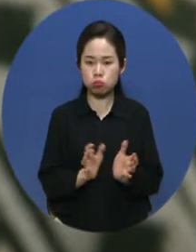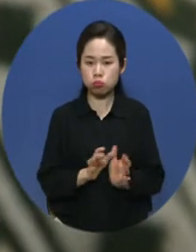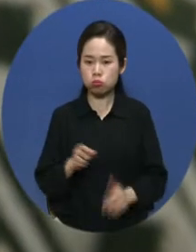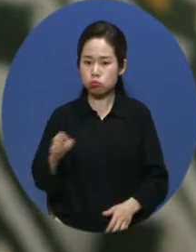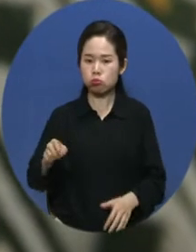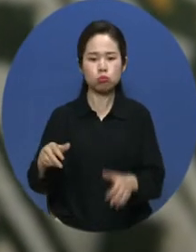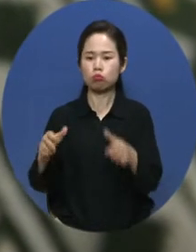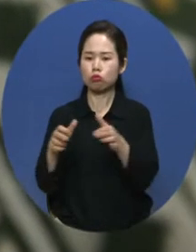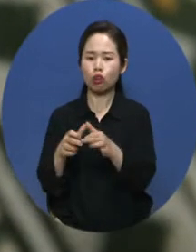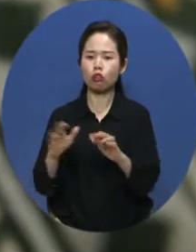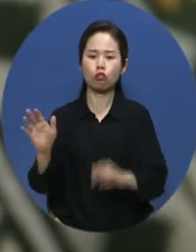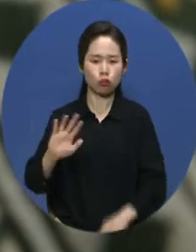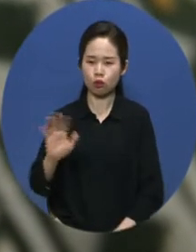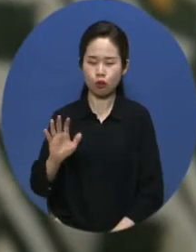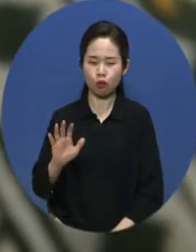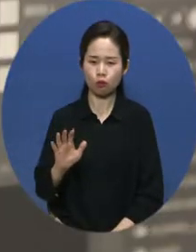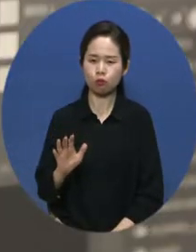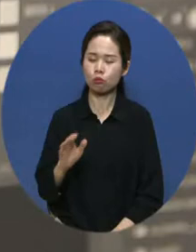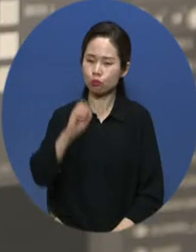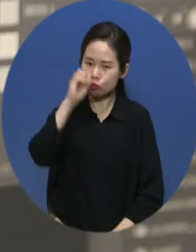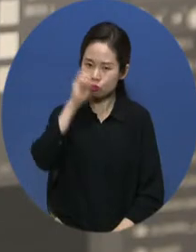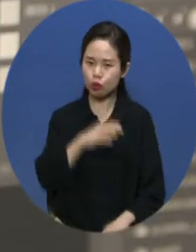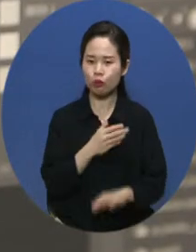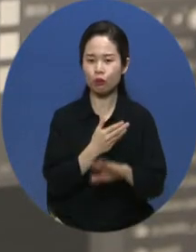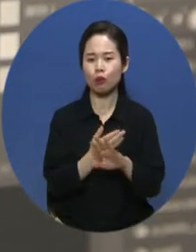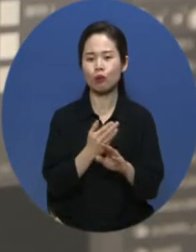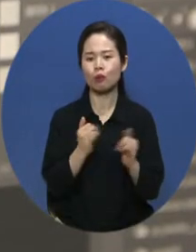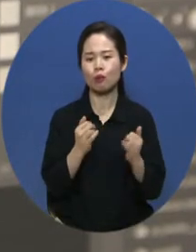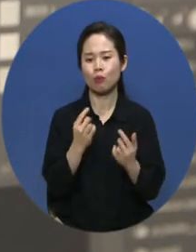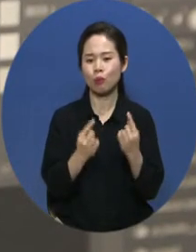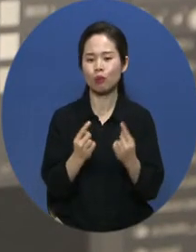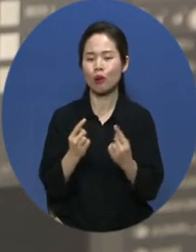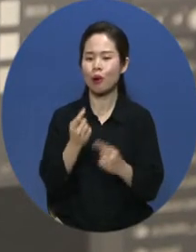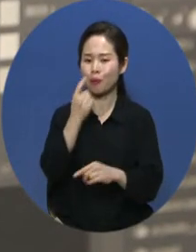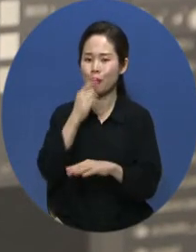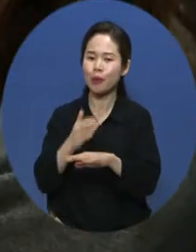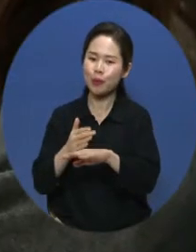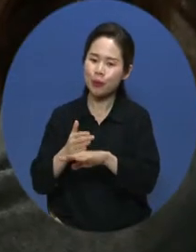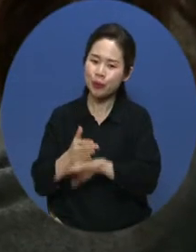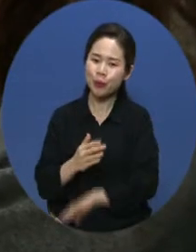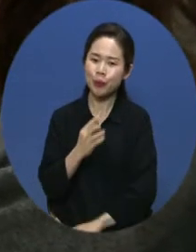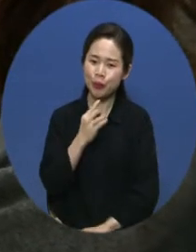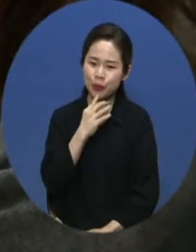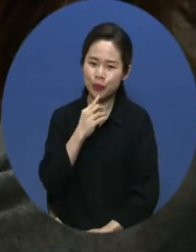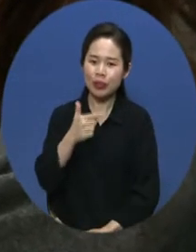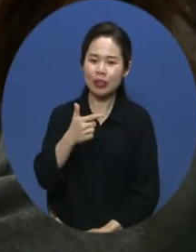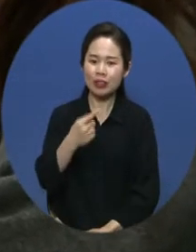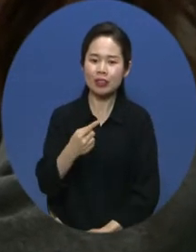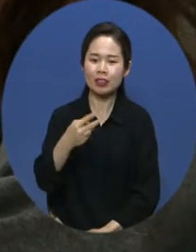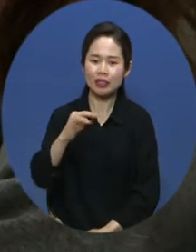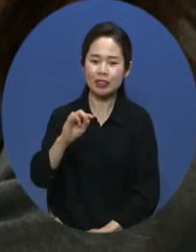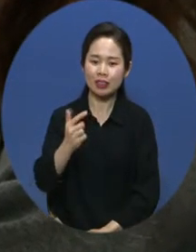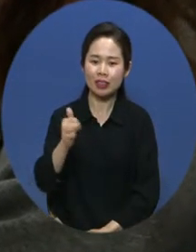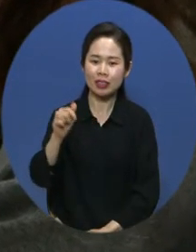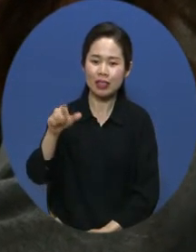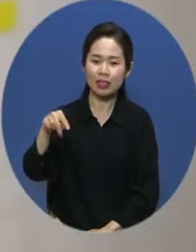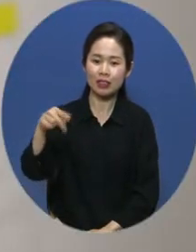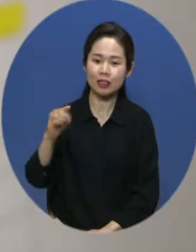장애인이 아닌 남들보다 조금 느리게 학습하는 느린 학습자라고 부르는 사람들이 있습니다.